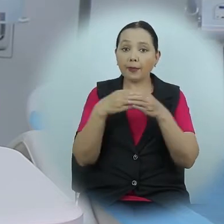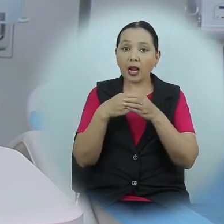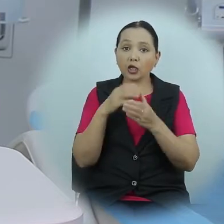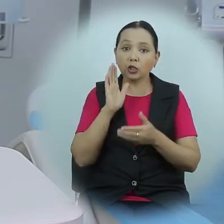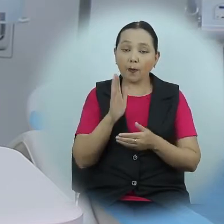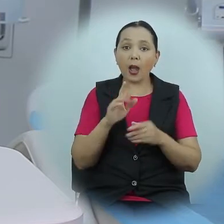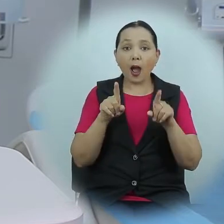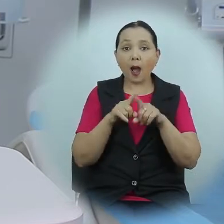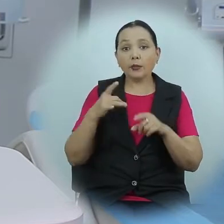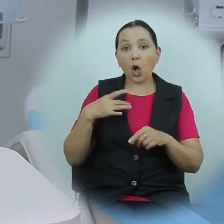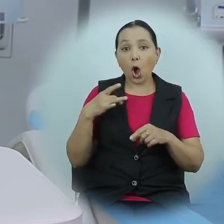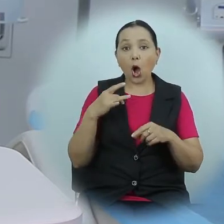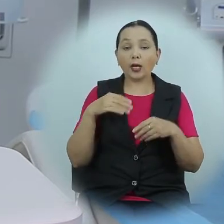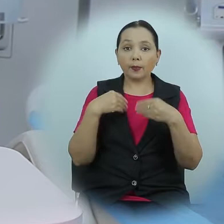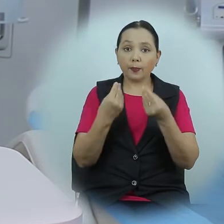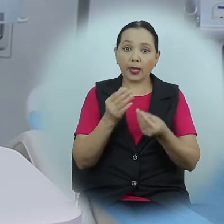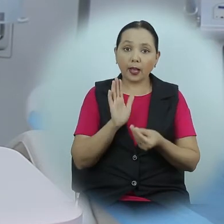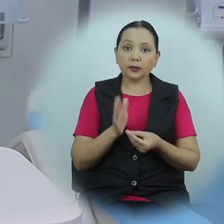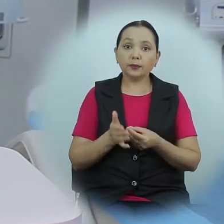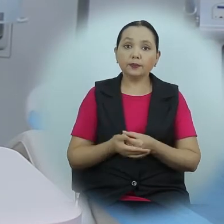берады, хамда оқартырып берады.